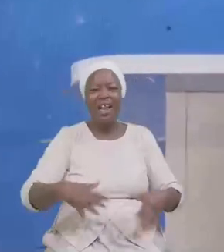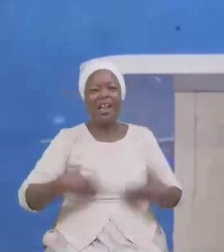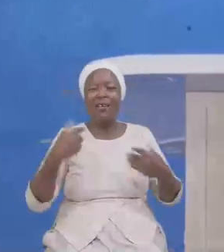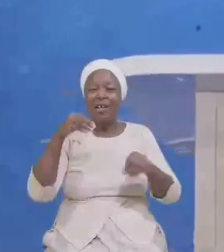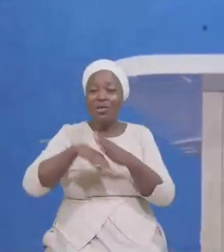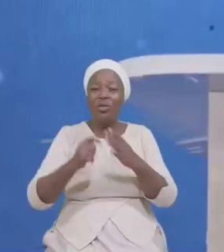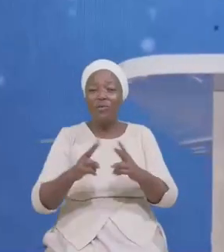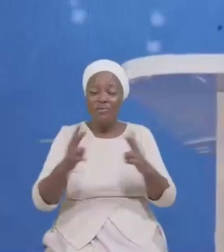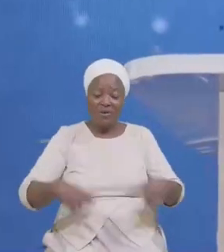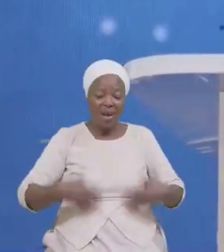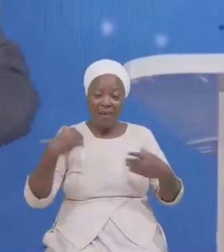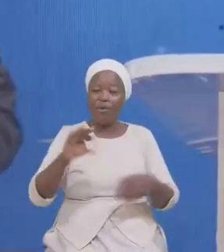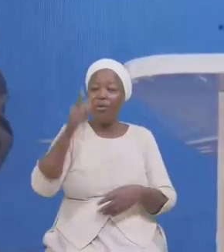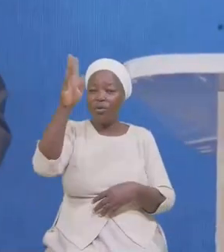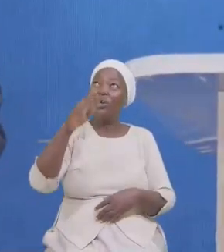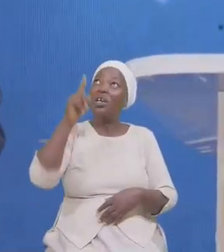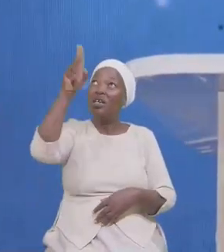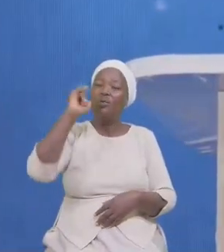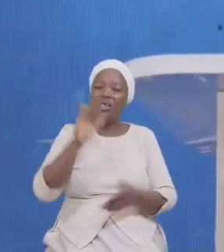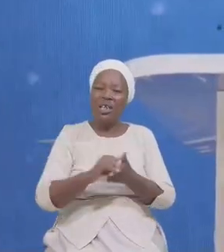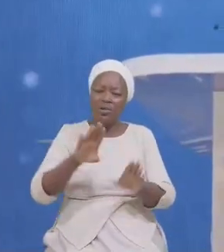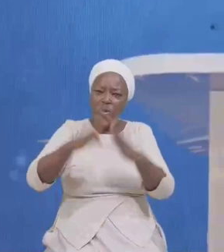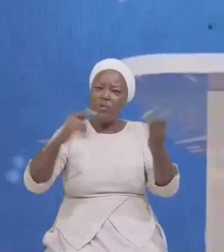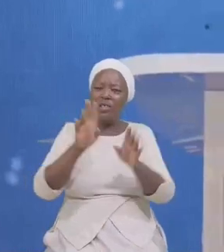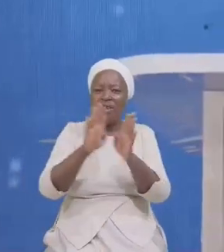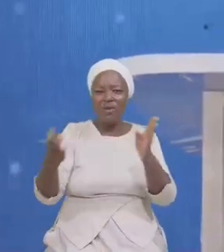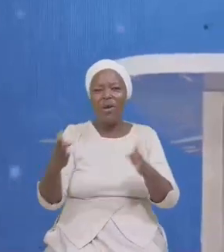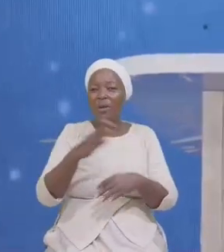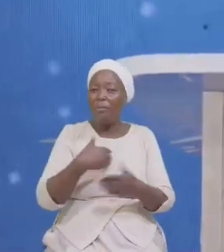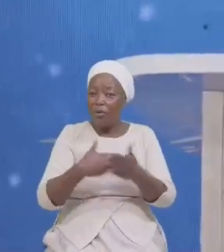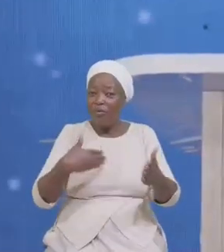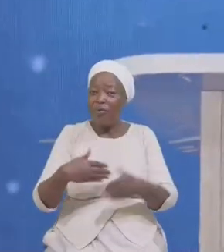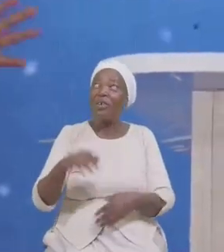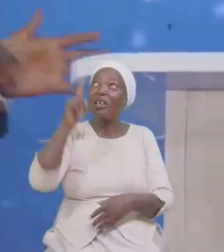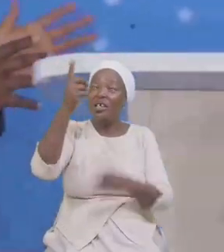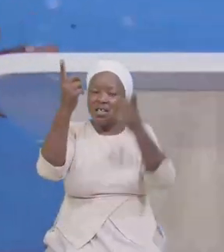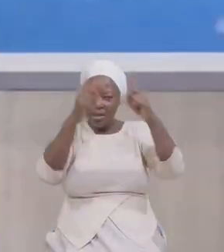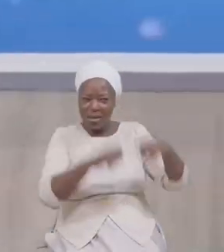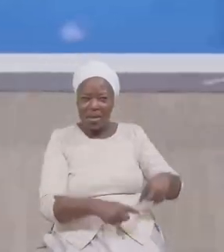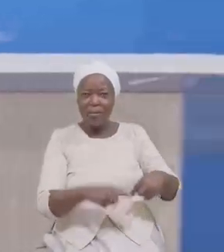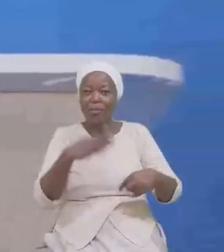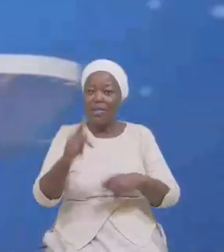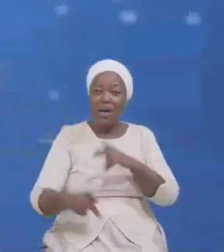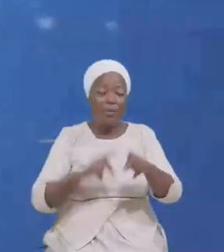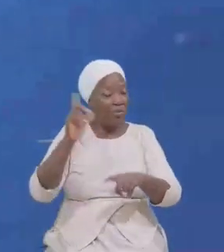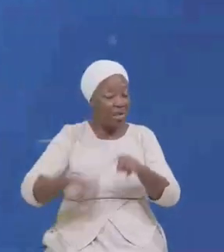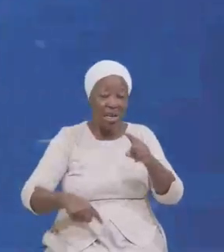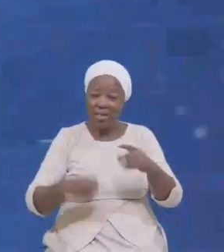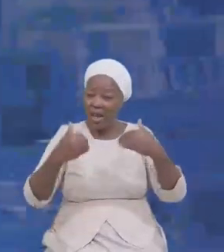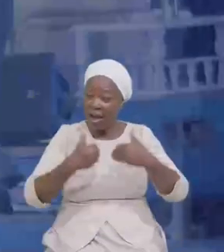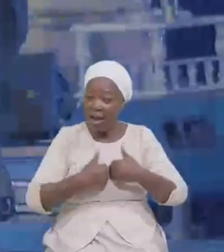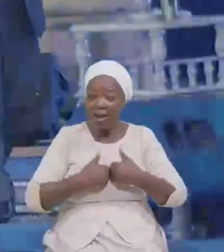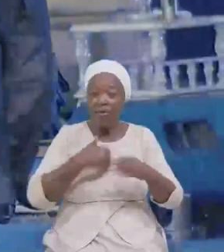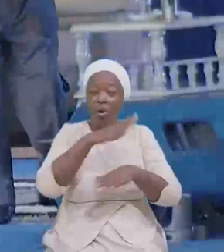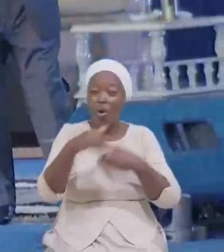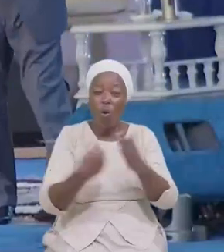vie de Dieu. Il est celui qui ouvre la porte avant qu'il ne vienne. Les gens ne pouvaient pas avoir